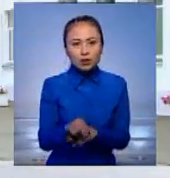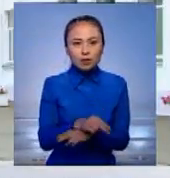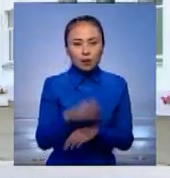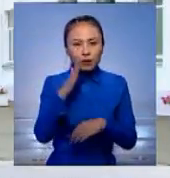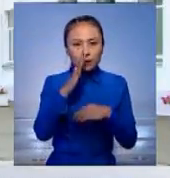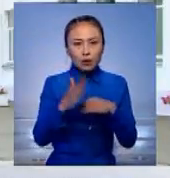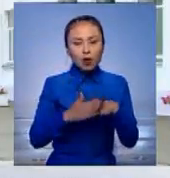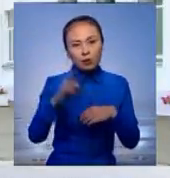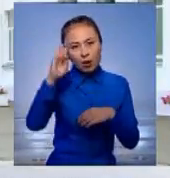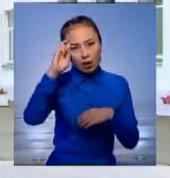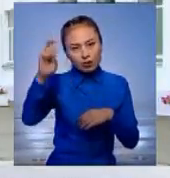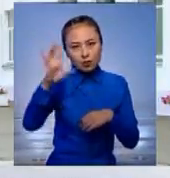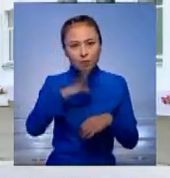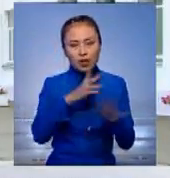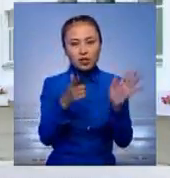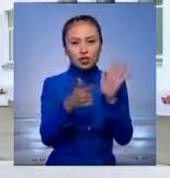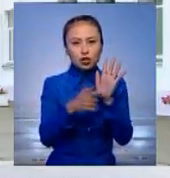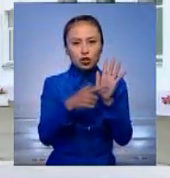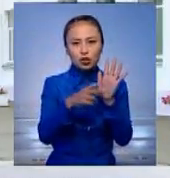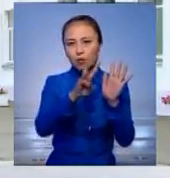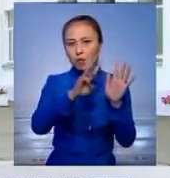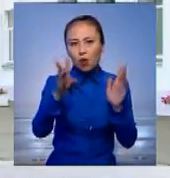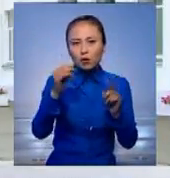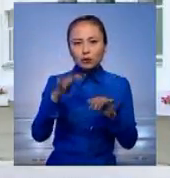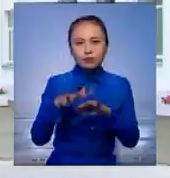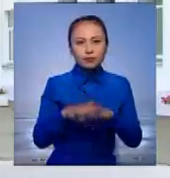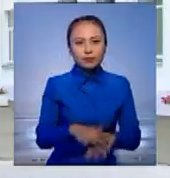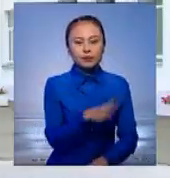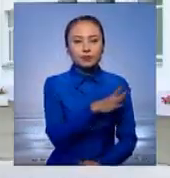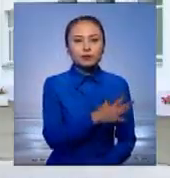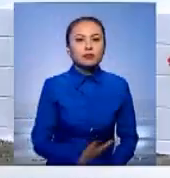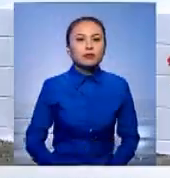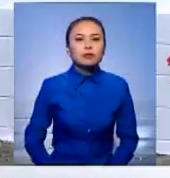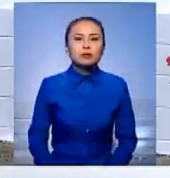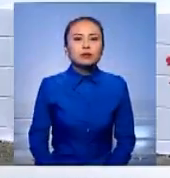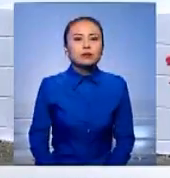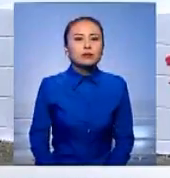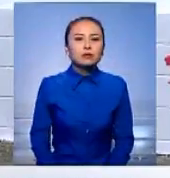науқанына жергілікті бюджеттен 700 миллион теңгеден астам қаржы